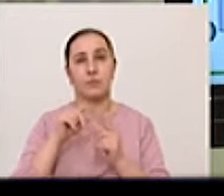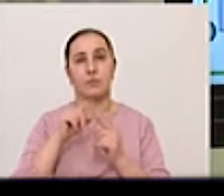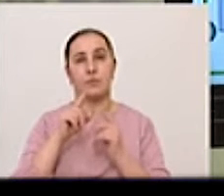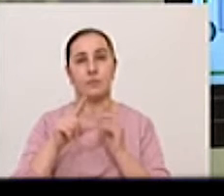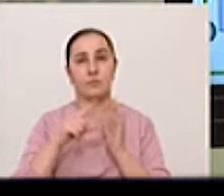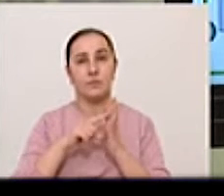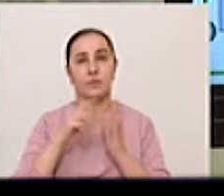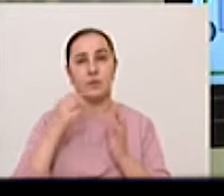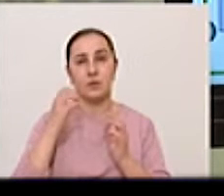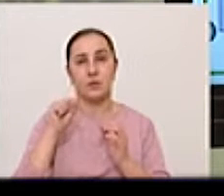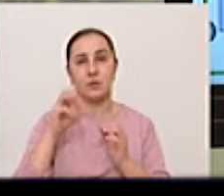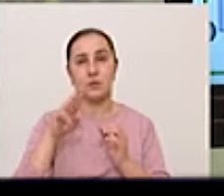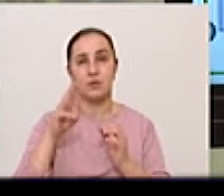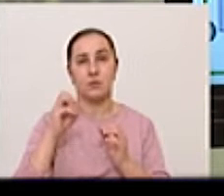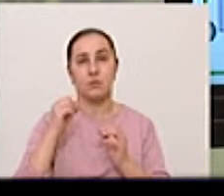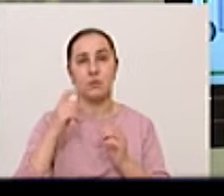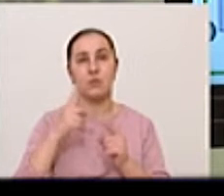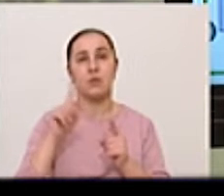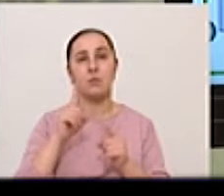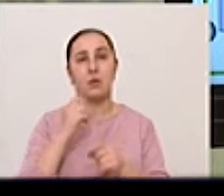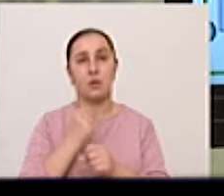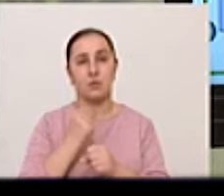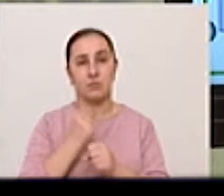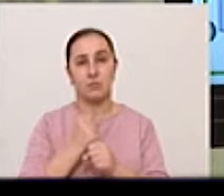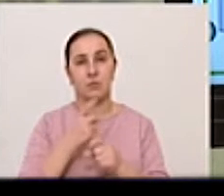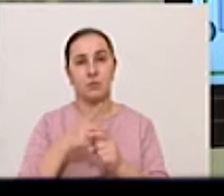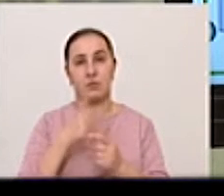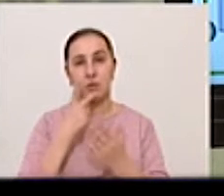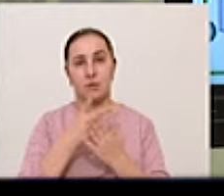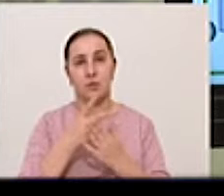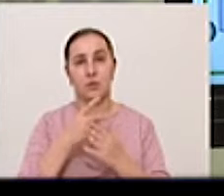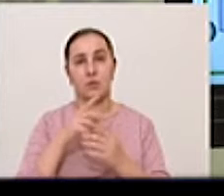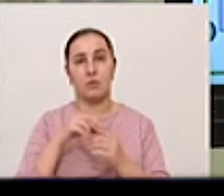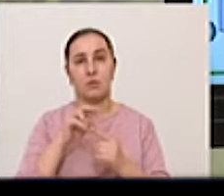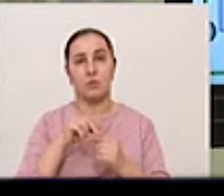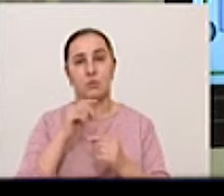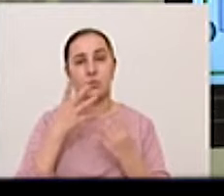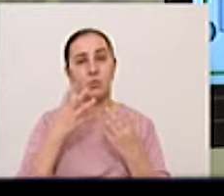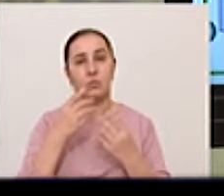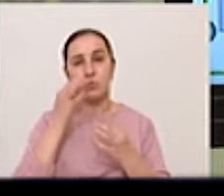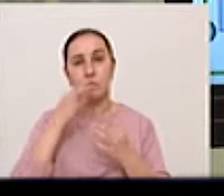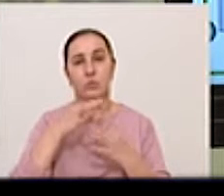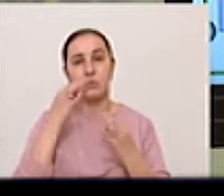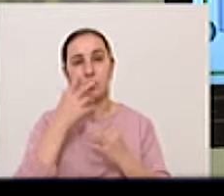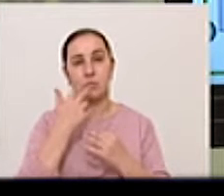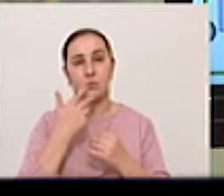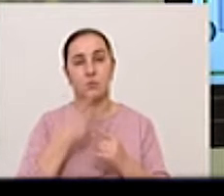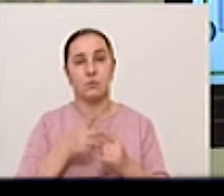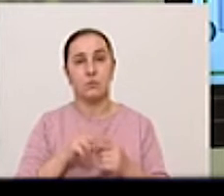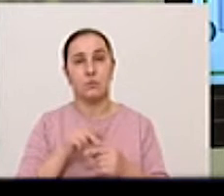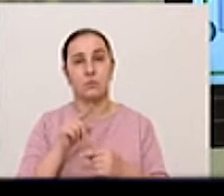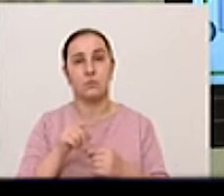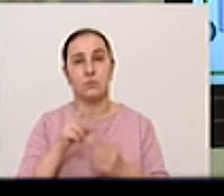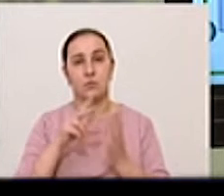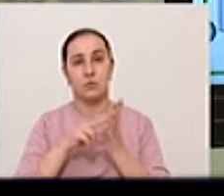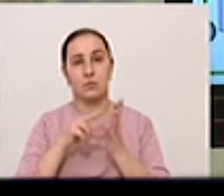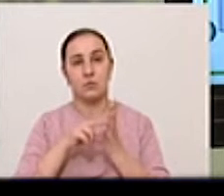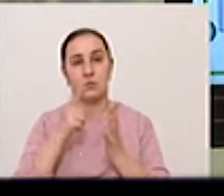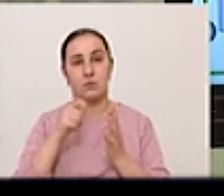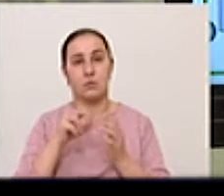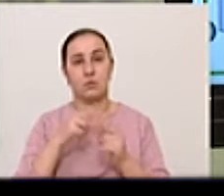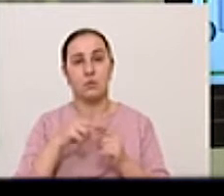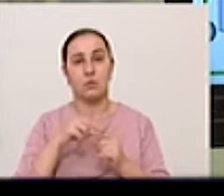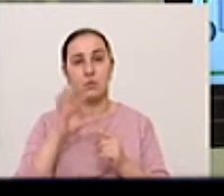gapimiz: "Yashamagur, nimalar qilib qo'yding? Qara boyaqish yum-yum yig'layapti." 8-chi